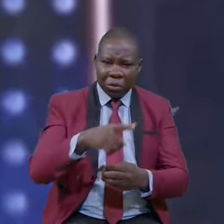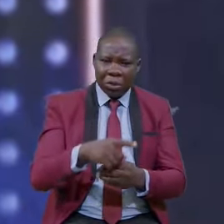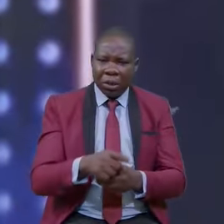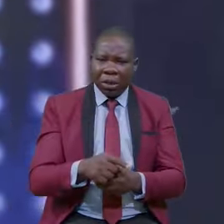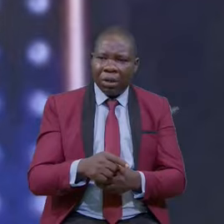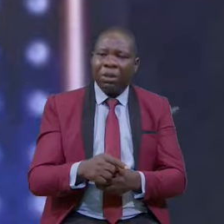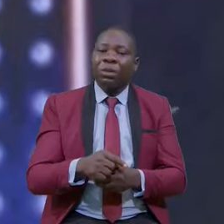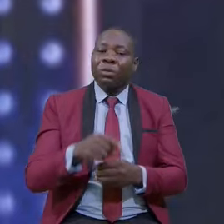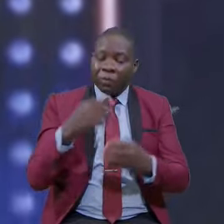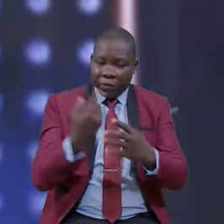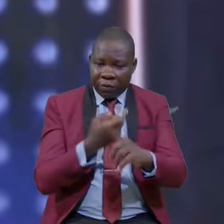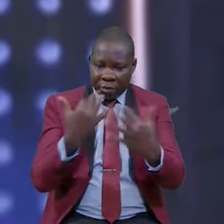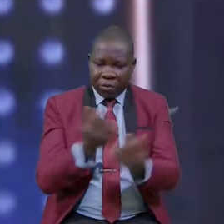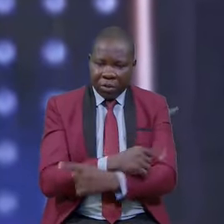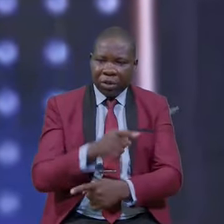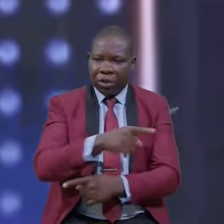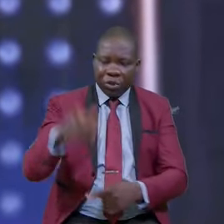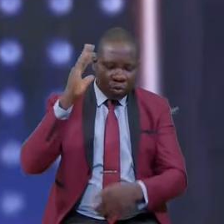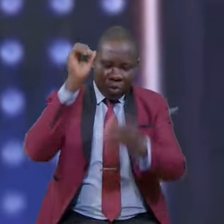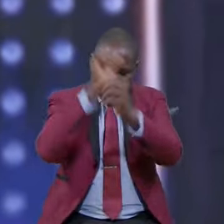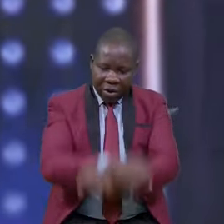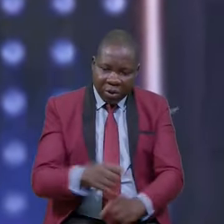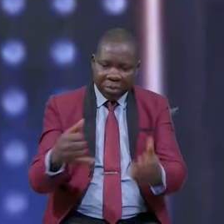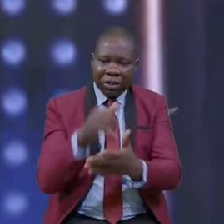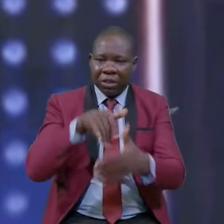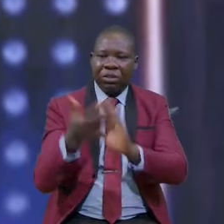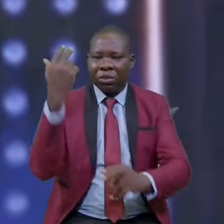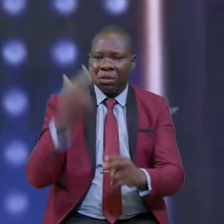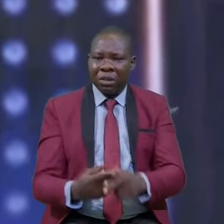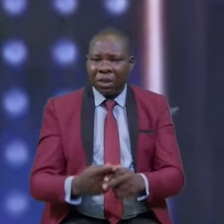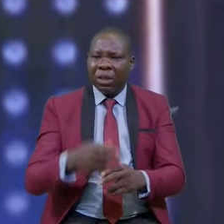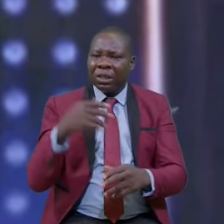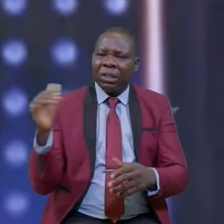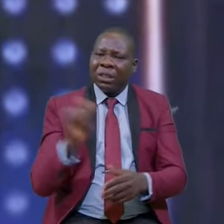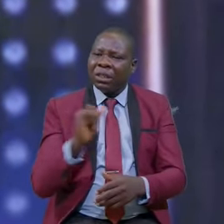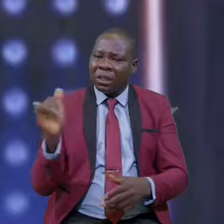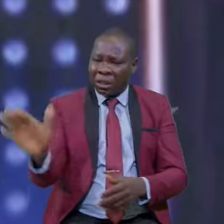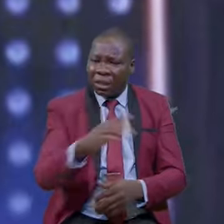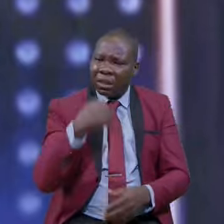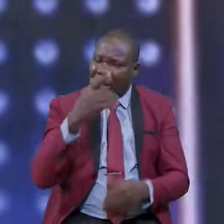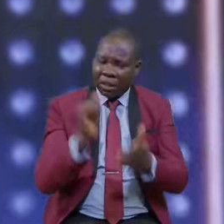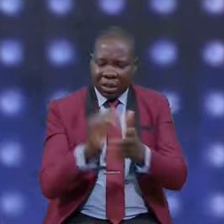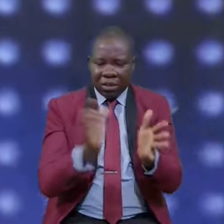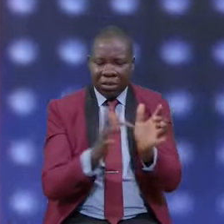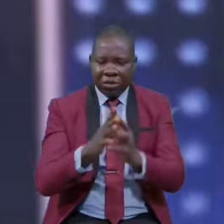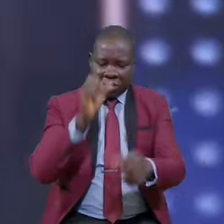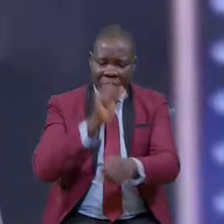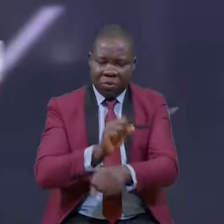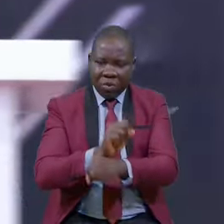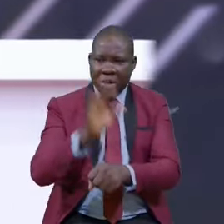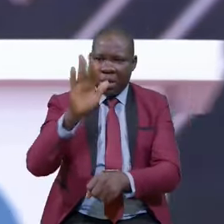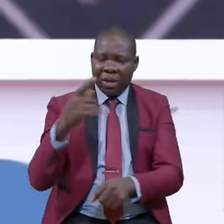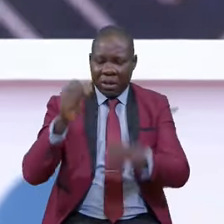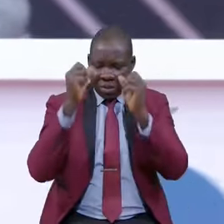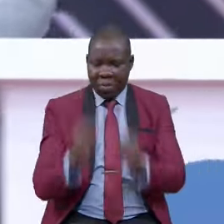Quel nom ont-ils donné à Jésus? Ils ont dit qu'il travaille avec la puissance et le prince de Belzébul. Et ils ont